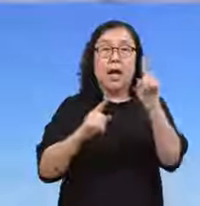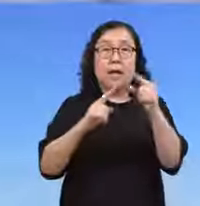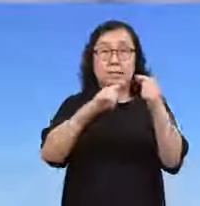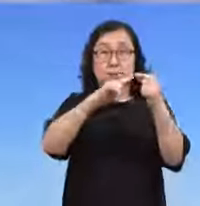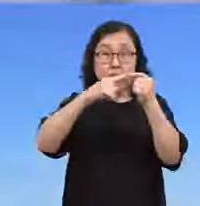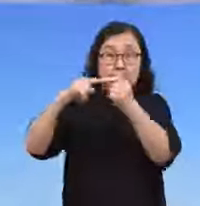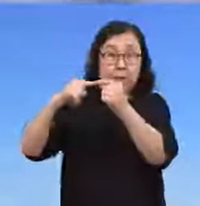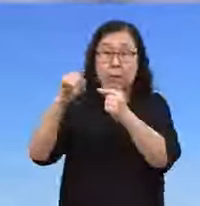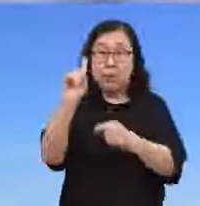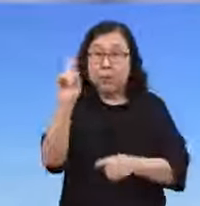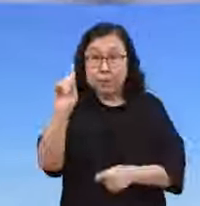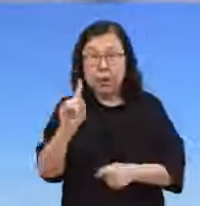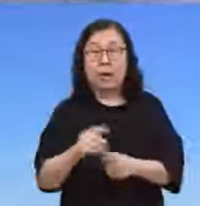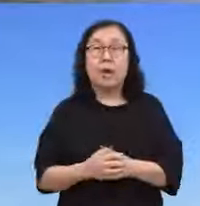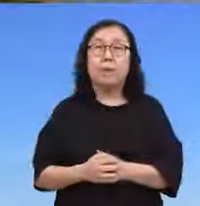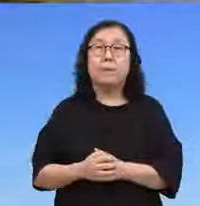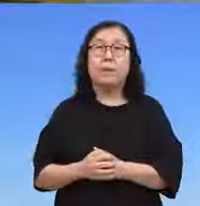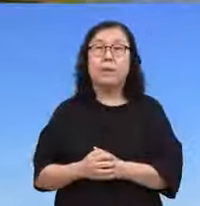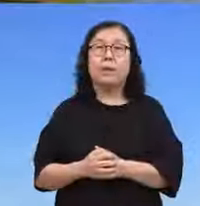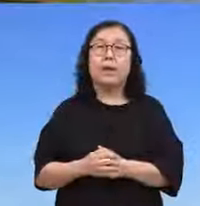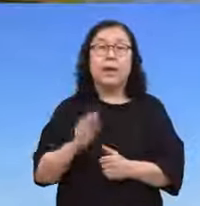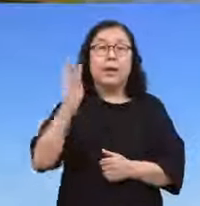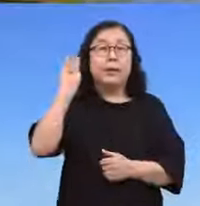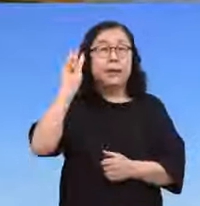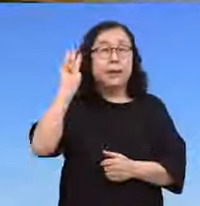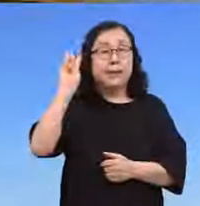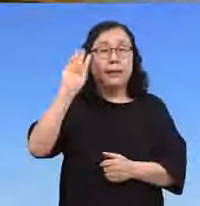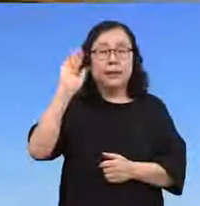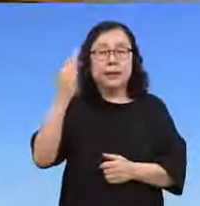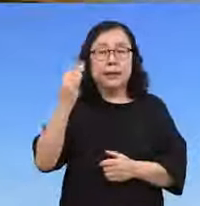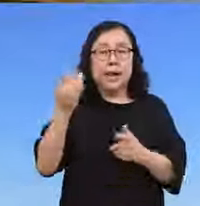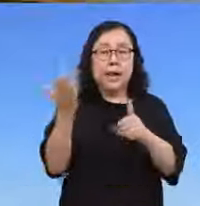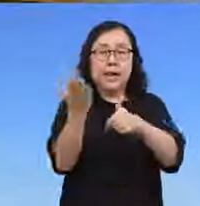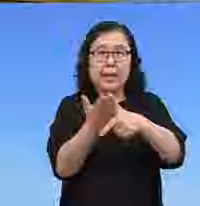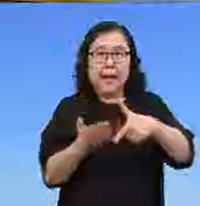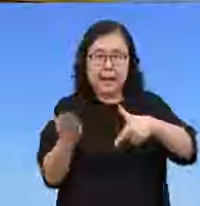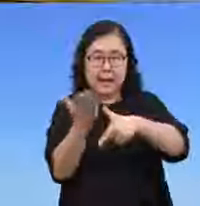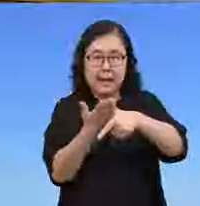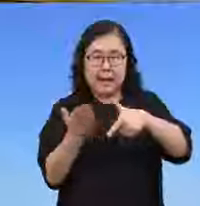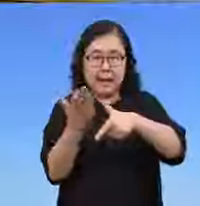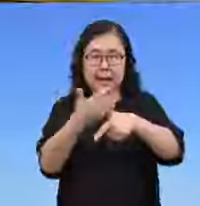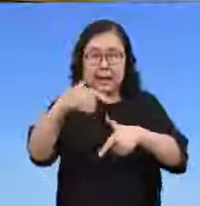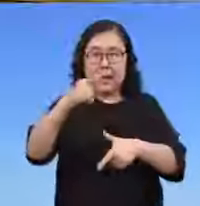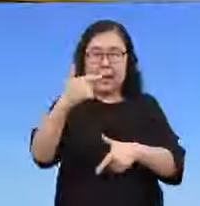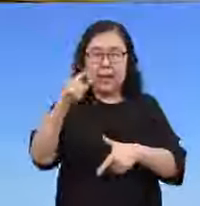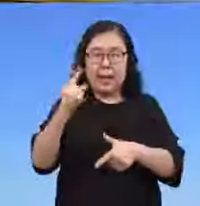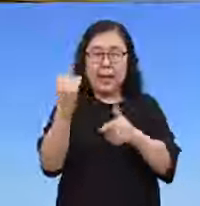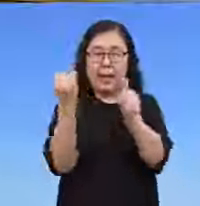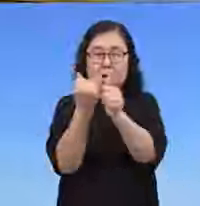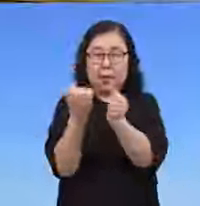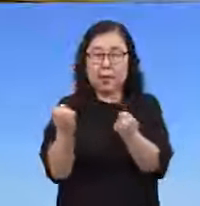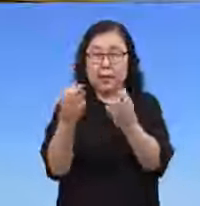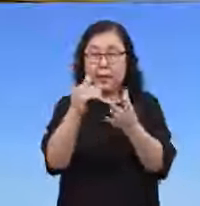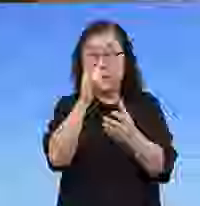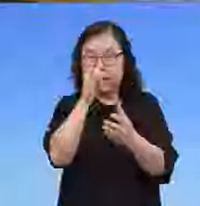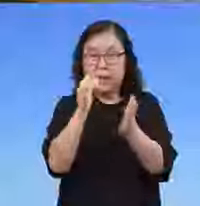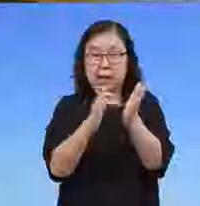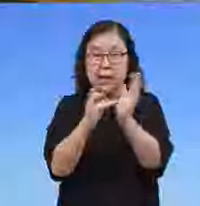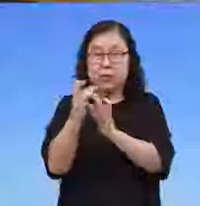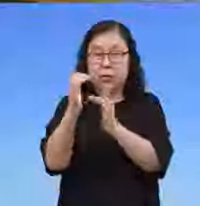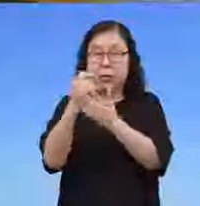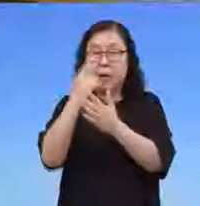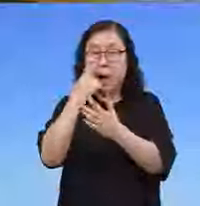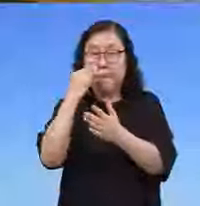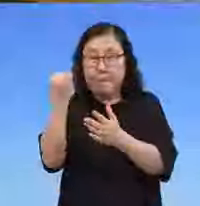한마디가 뭐냐? 자, 요한복음 2장 1절부터 보십시오. 사흘째 되던 날 갈릴리 가나에 혼례가 있어 예수의 어머니도 거기